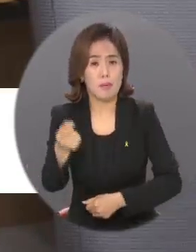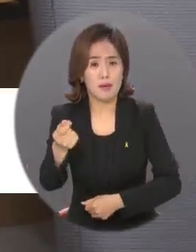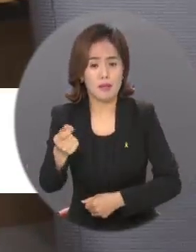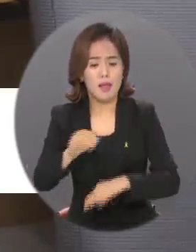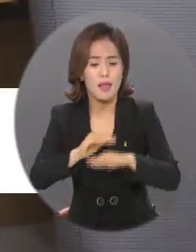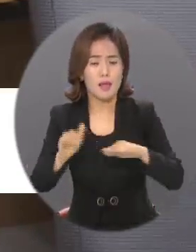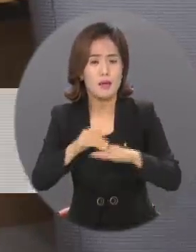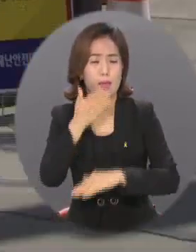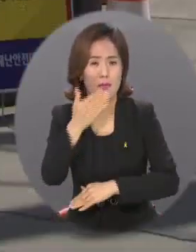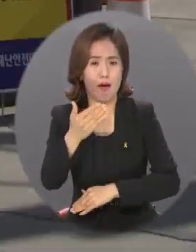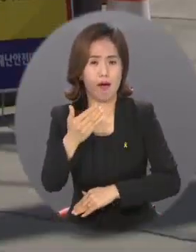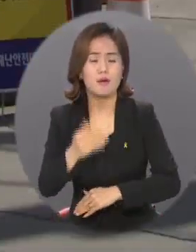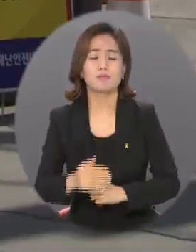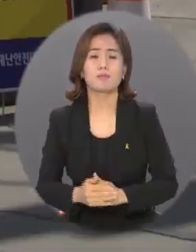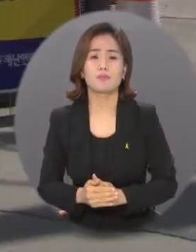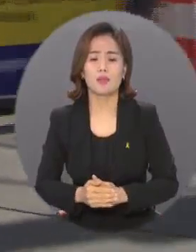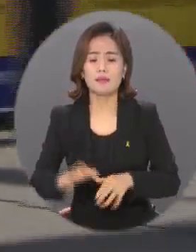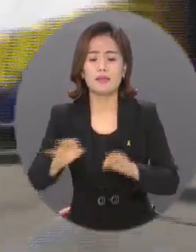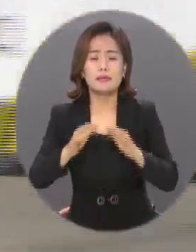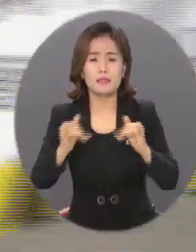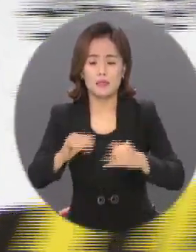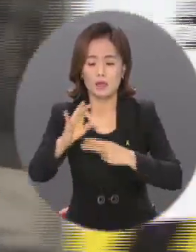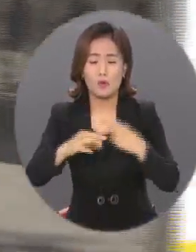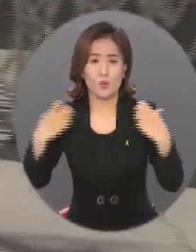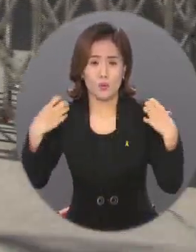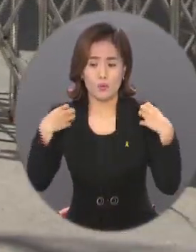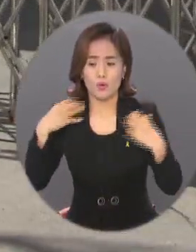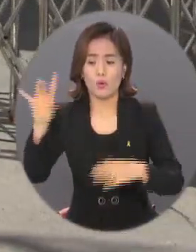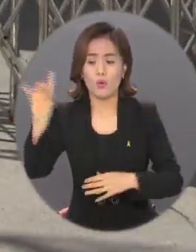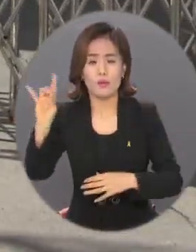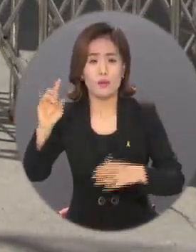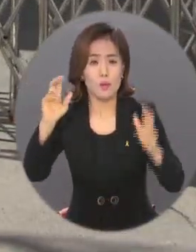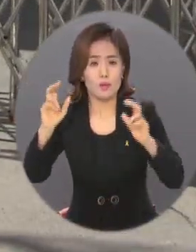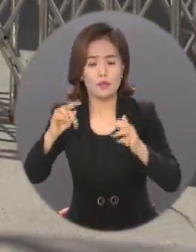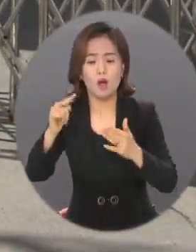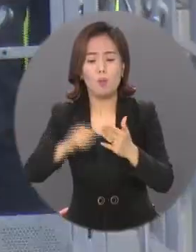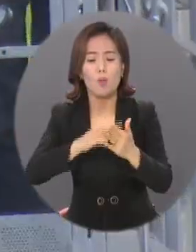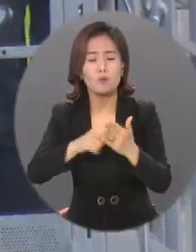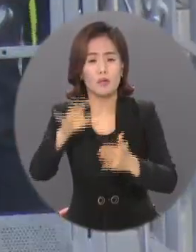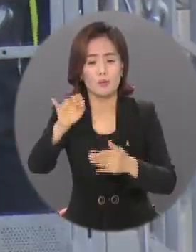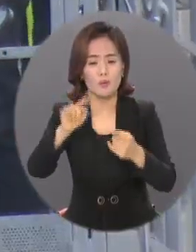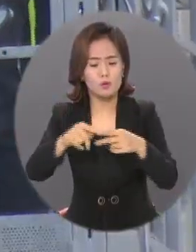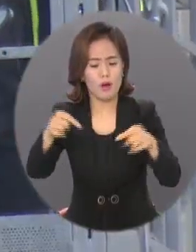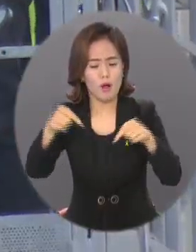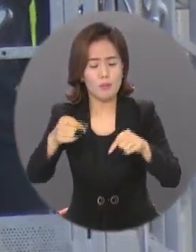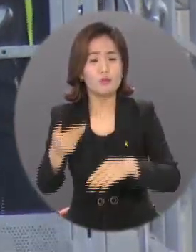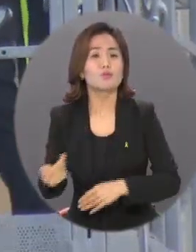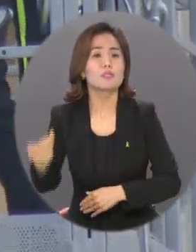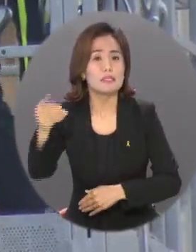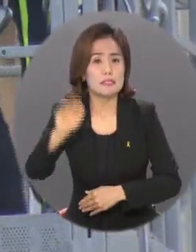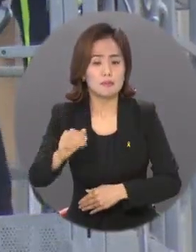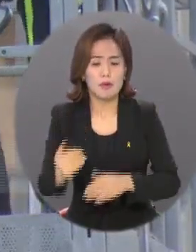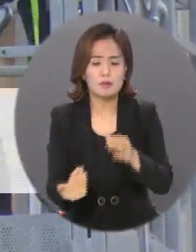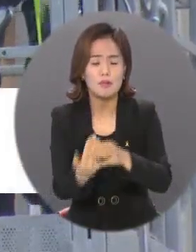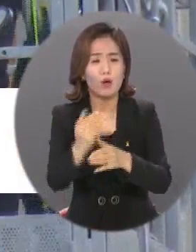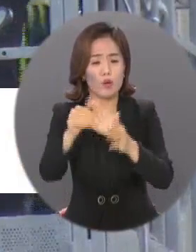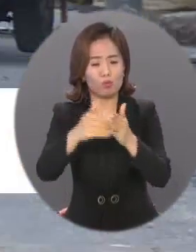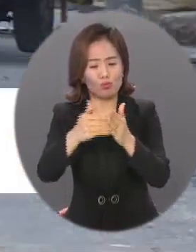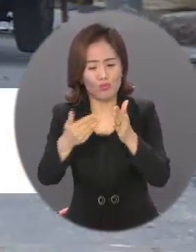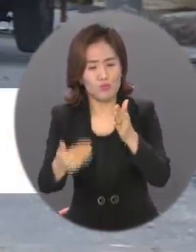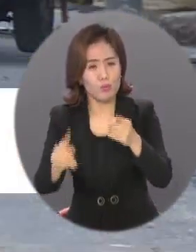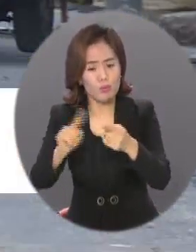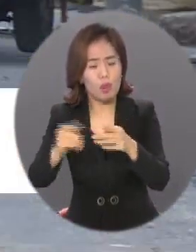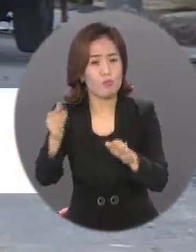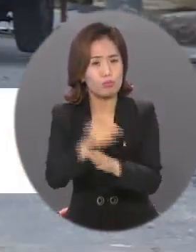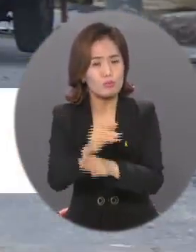얼른 처리를 해야 될 텐데. 상인들과 서구청 현대산업개발이 보상안에 대해 협의하고 있지만 사고 전 잔재물이